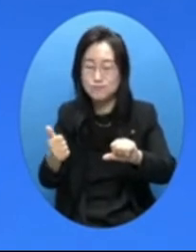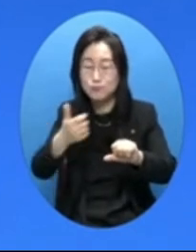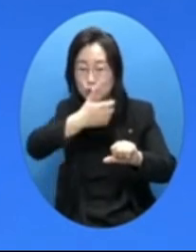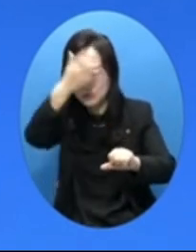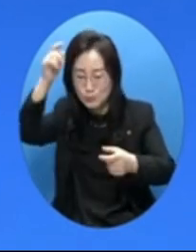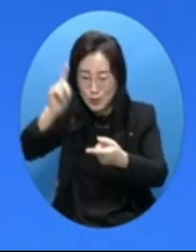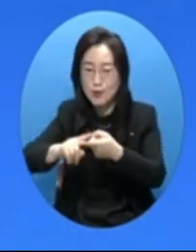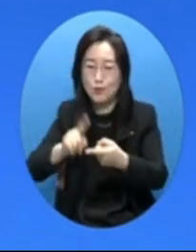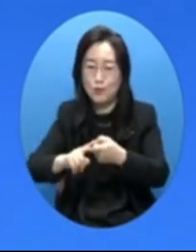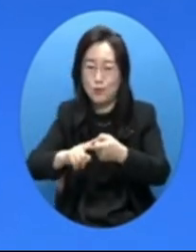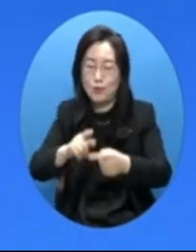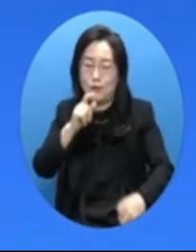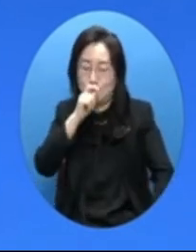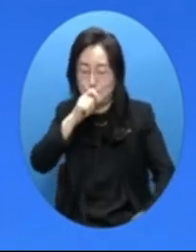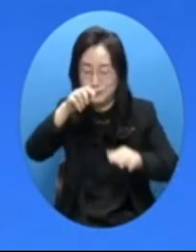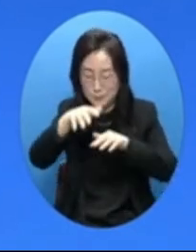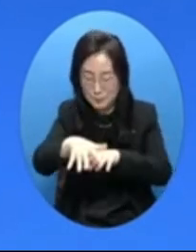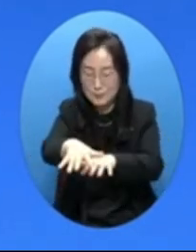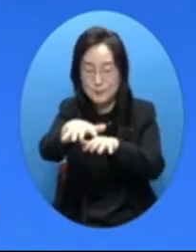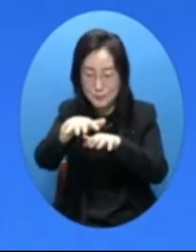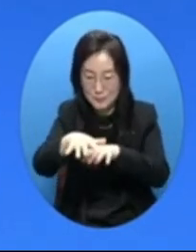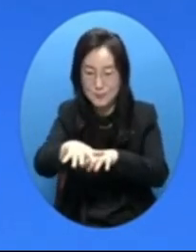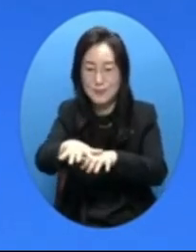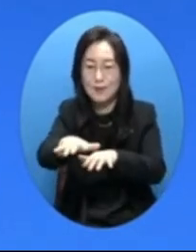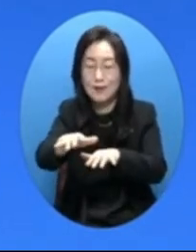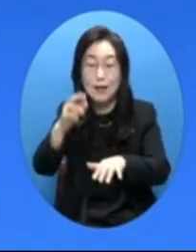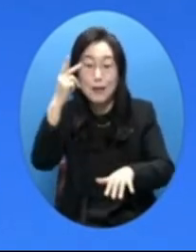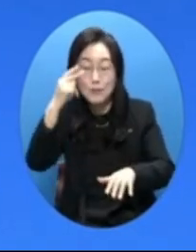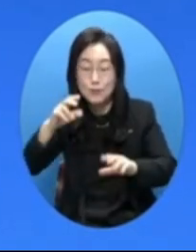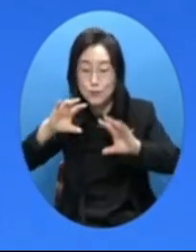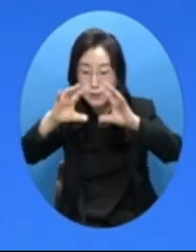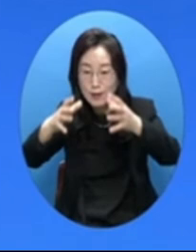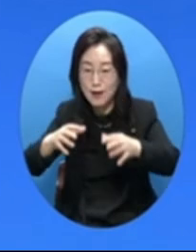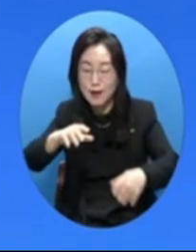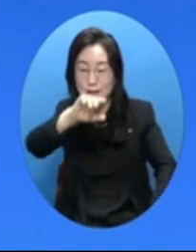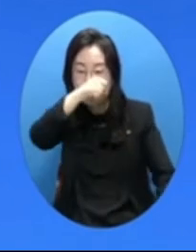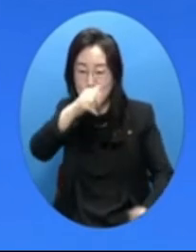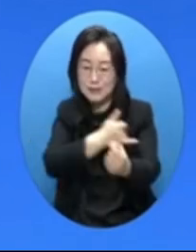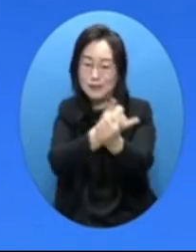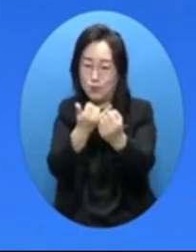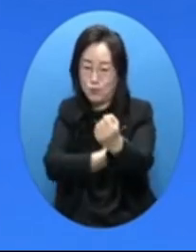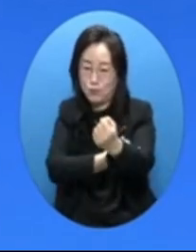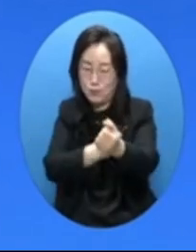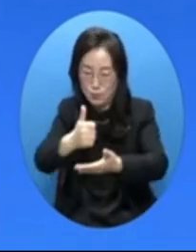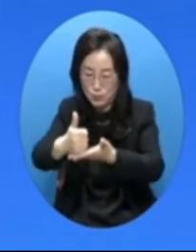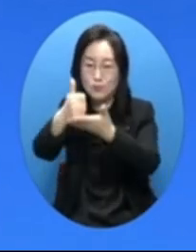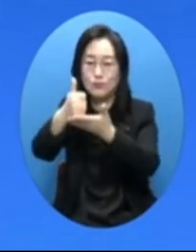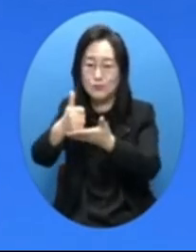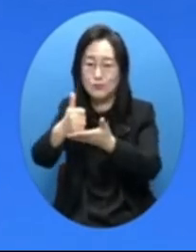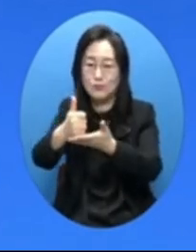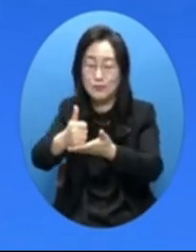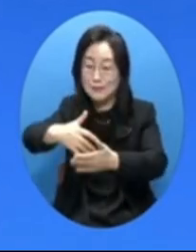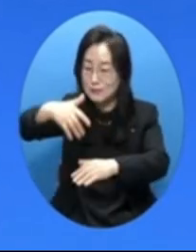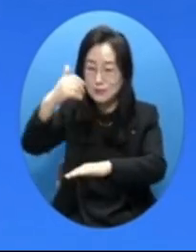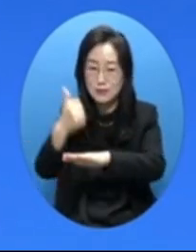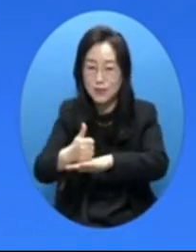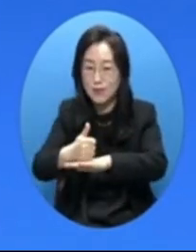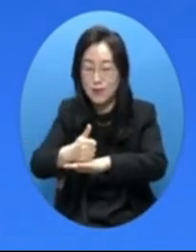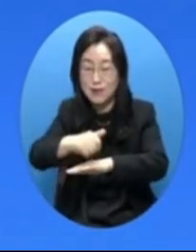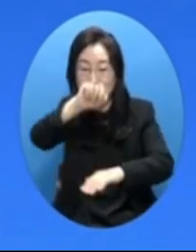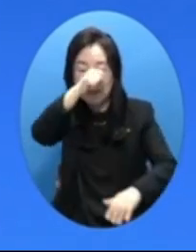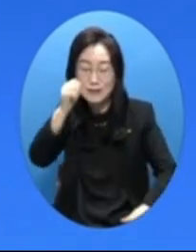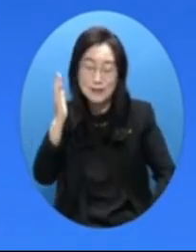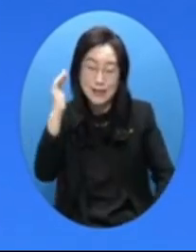침묵의 행진을 통하여서 미국에 있는 흑인들의 인권이 존중되게 되고 드디어 흑인